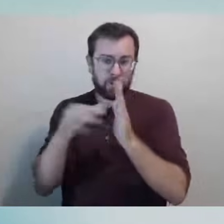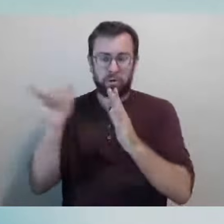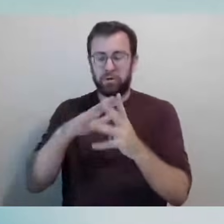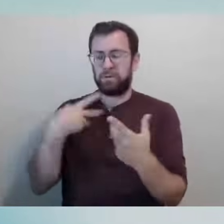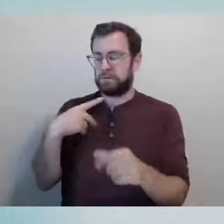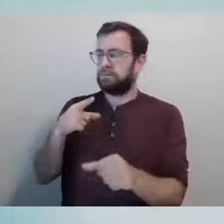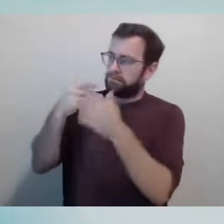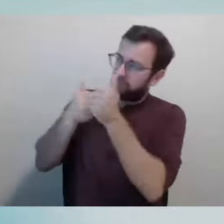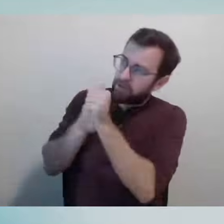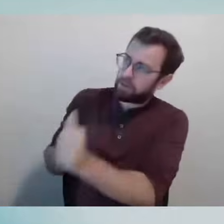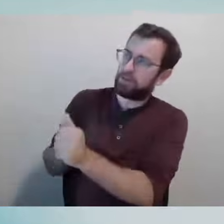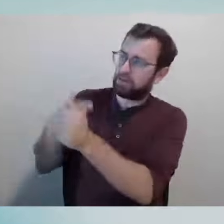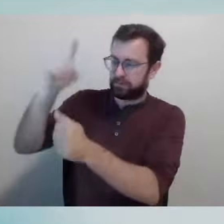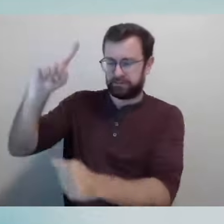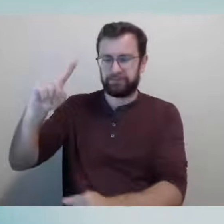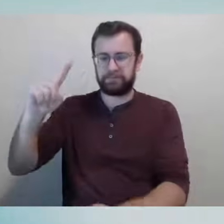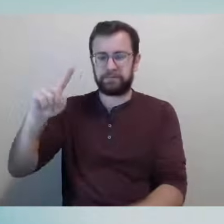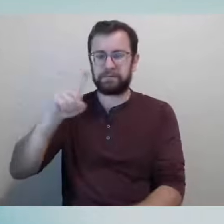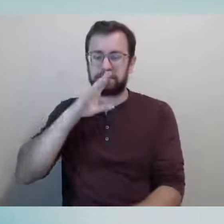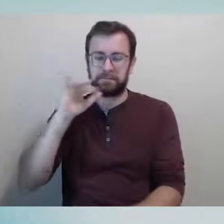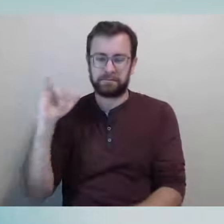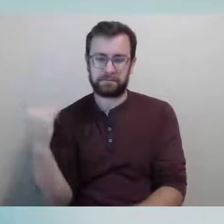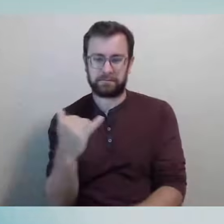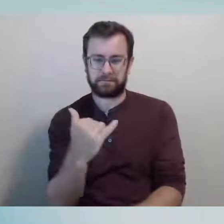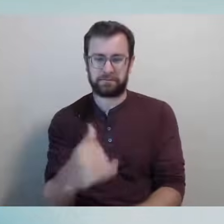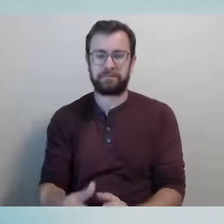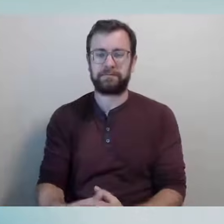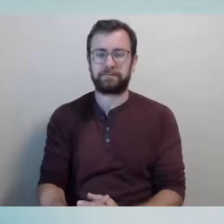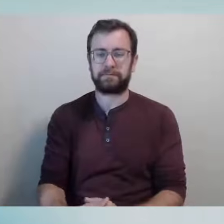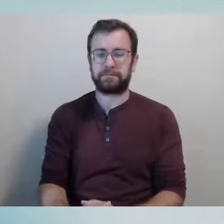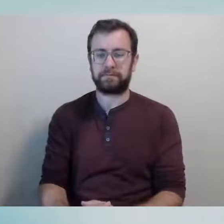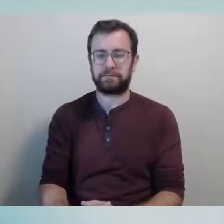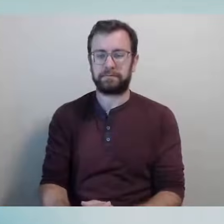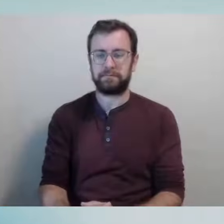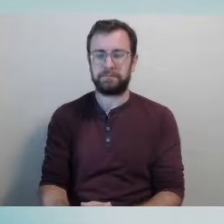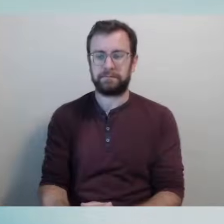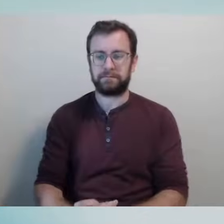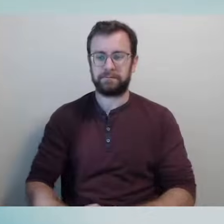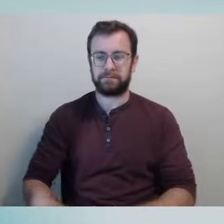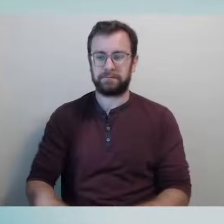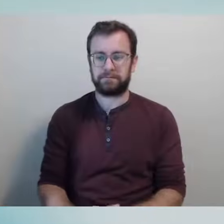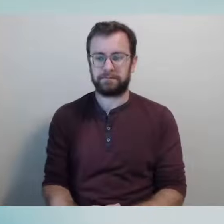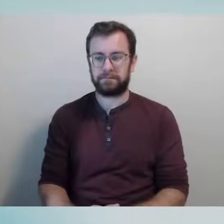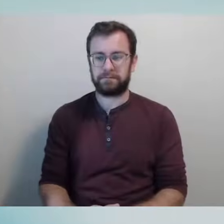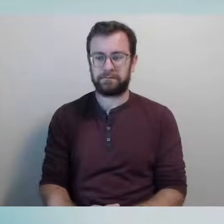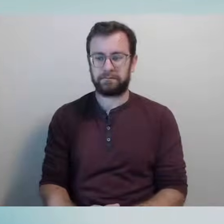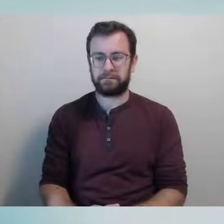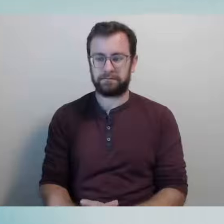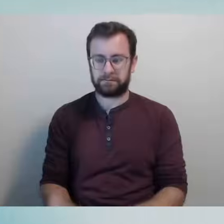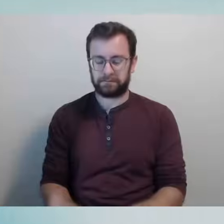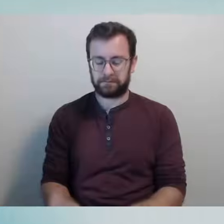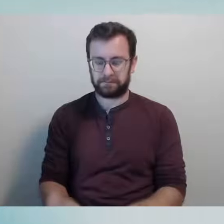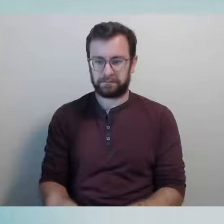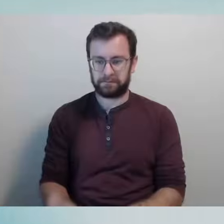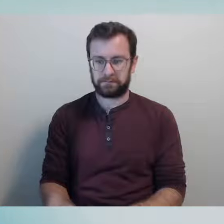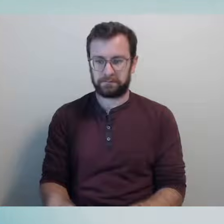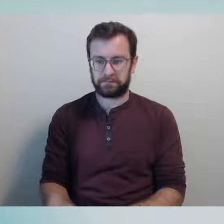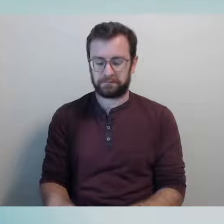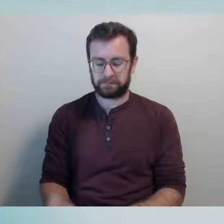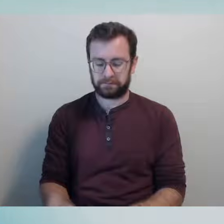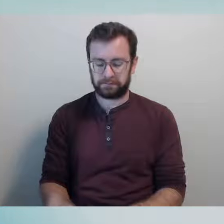أقول ما تسمعون وأستغفر الله لي ولكم ولسائر المسلمين من كل ذنب فاستغفروا إنه هو الغفور